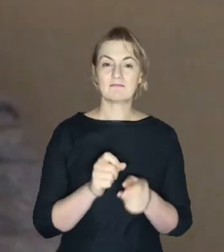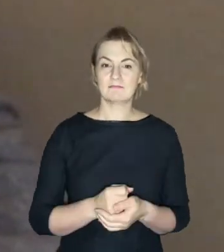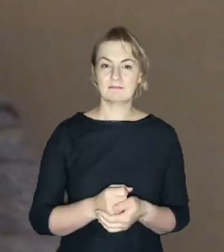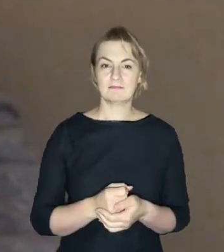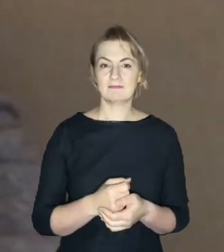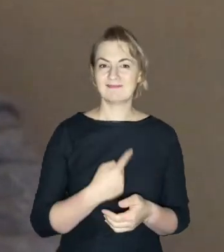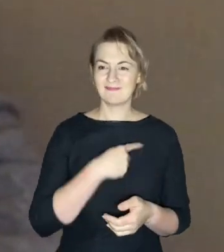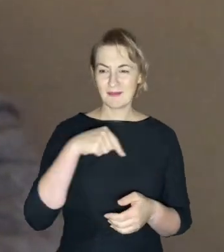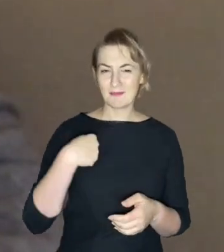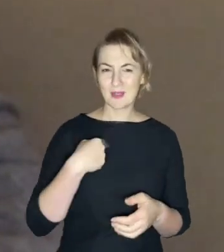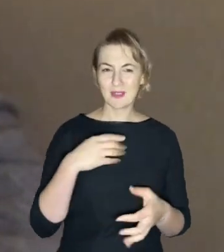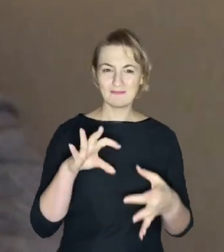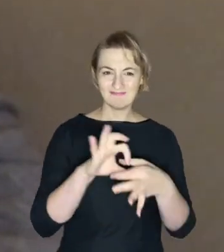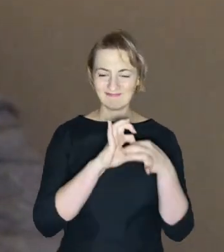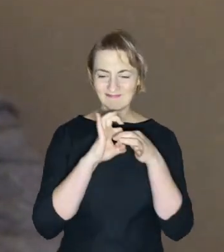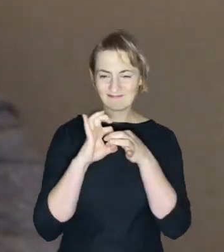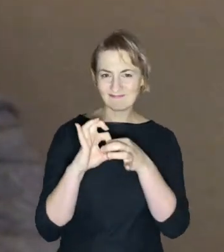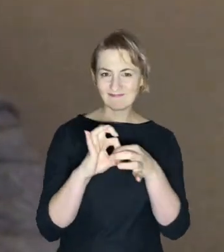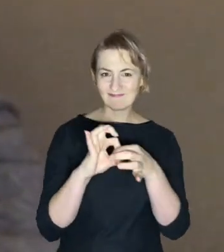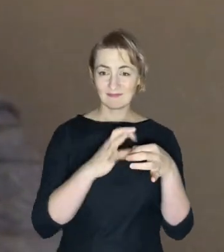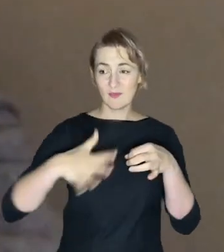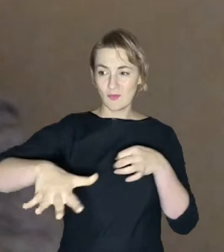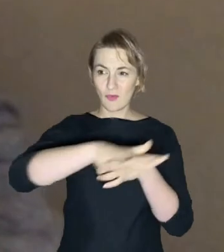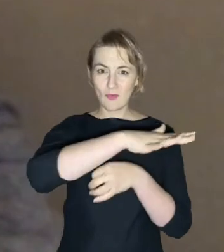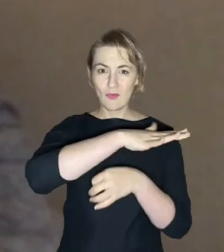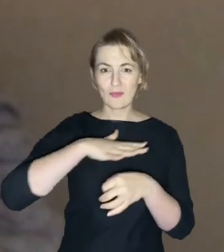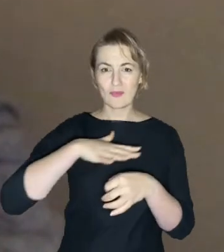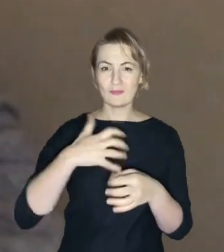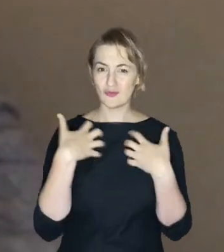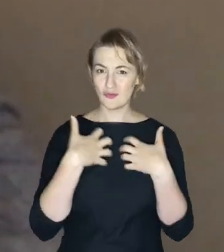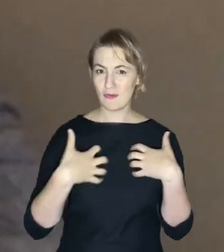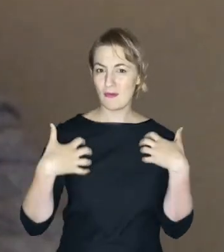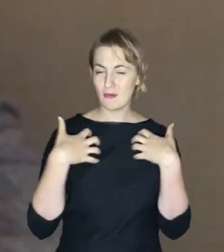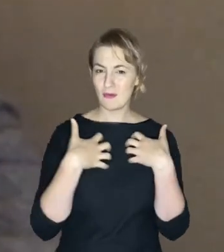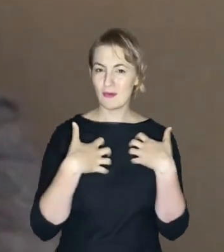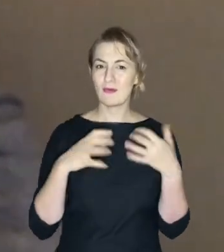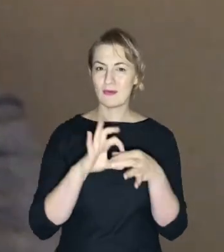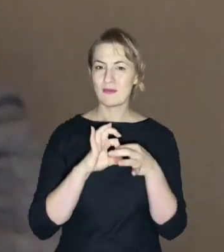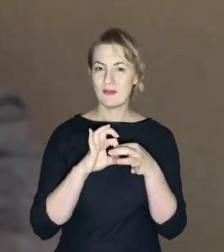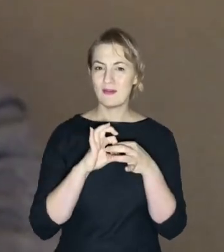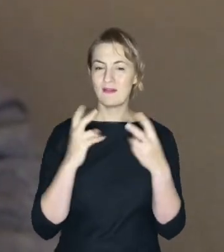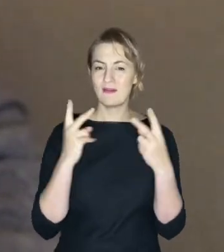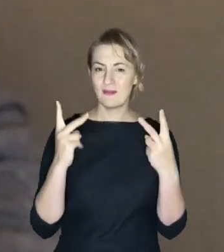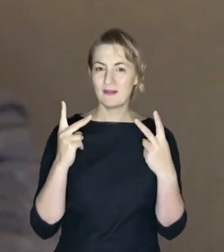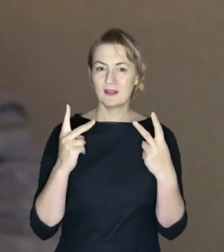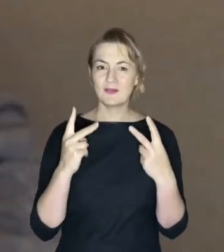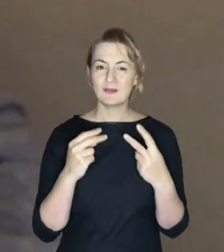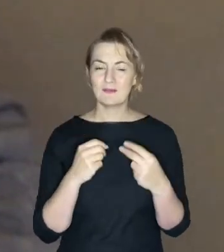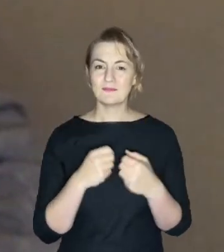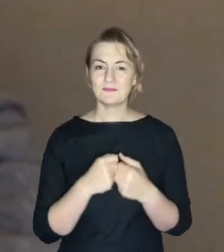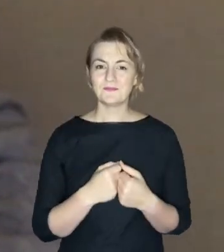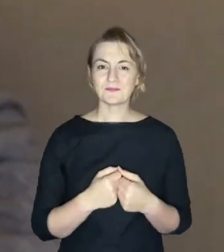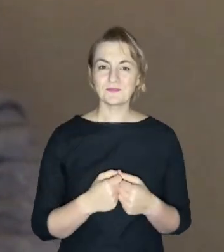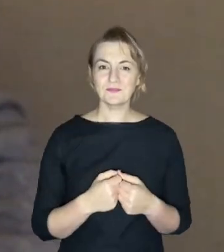nierozerwalna więź z naszym otoczeniem przyrodniczym i ludzkim, materialnym zresztą,